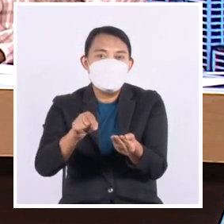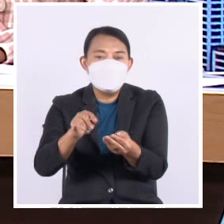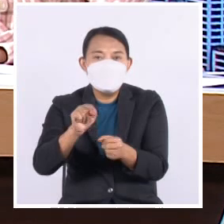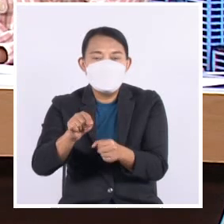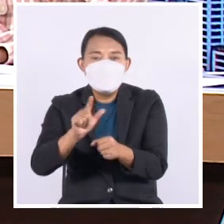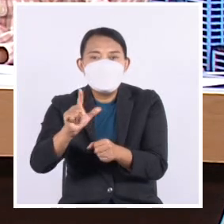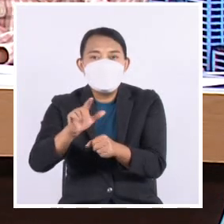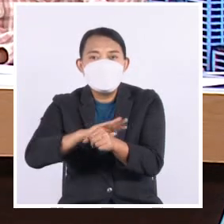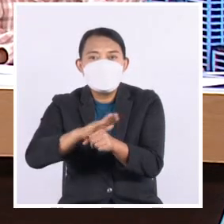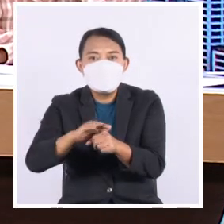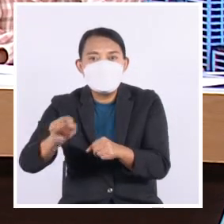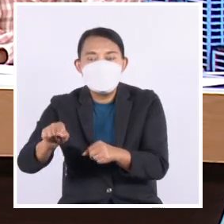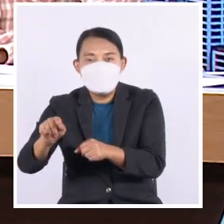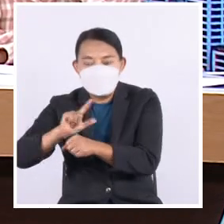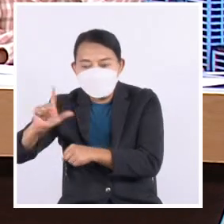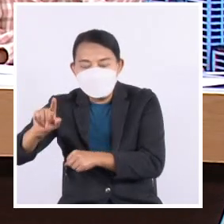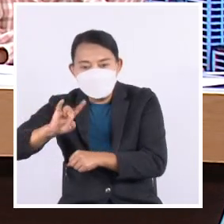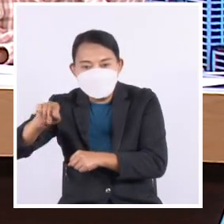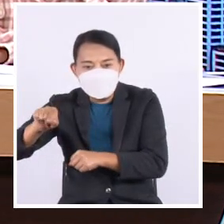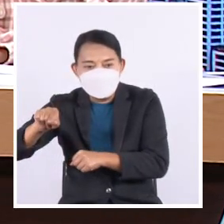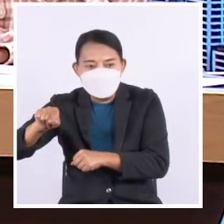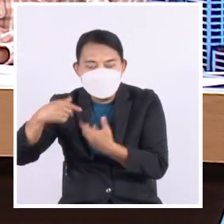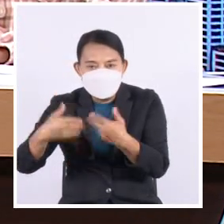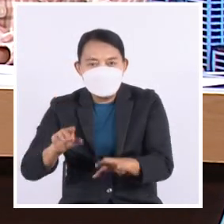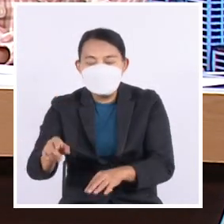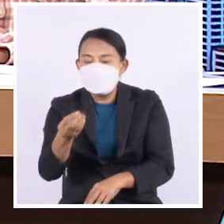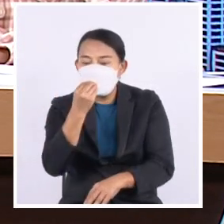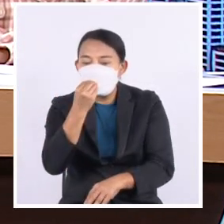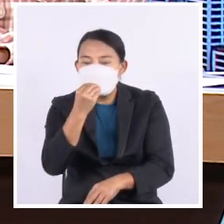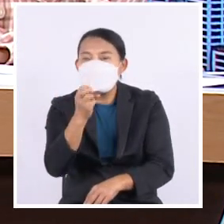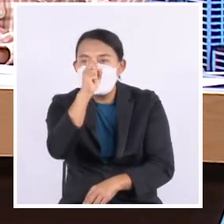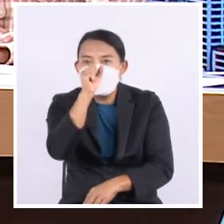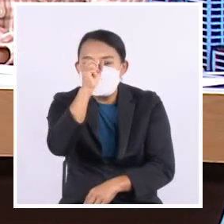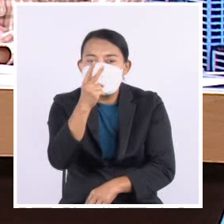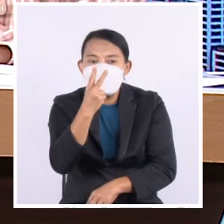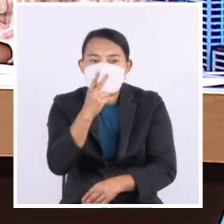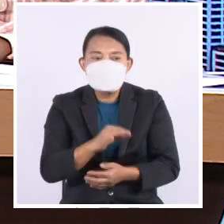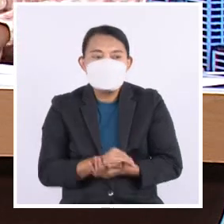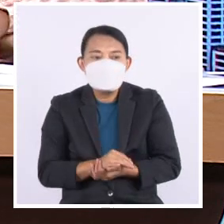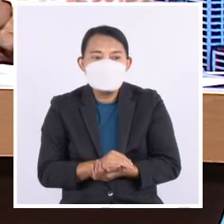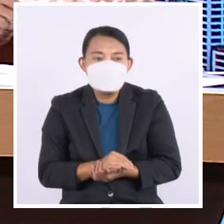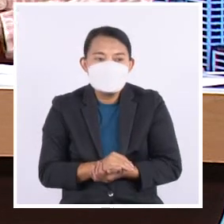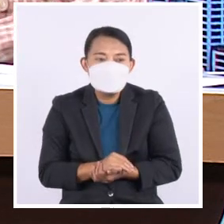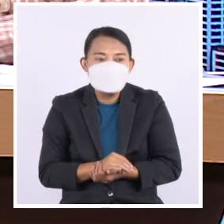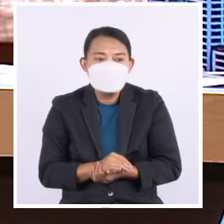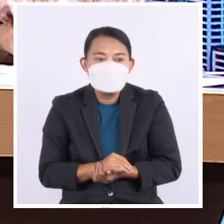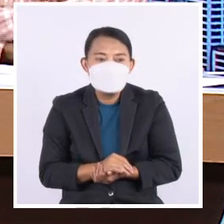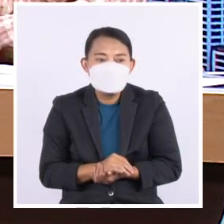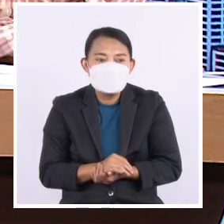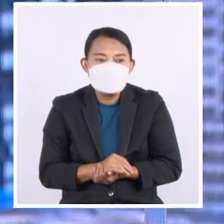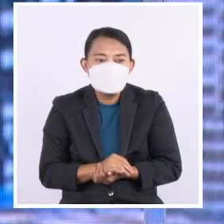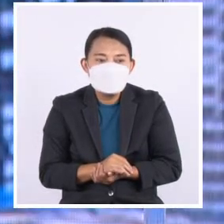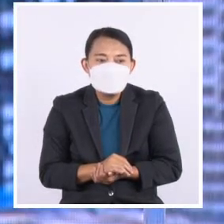อร่อยและก็จะสุกแบบนี้ก็ยิ่งอร่อยเข้าไปใหญ ่ ค ุ ณเจมคุณเจมพ้นตายาวกินดู ต้องเริ่มดม